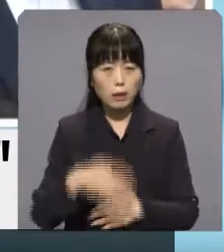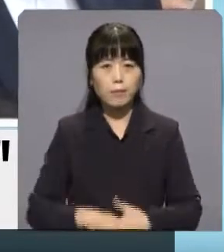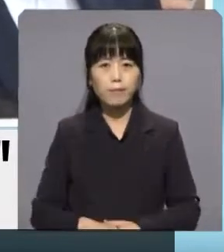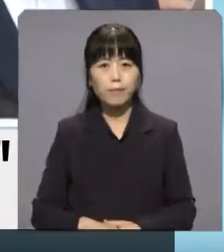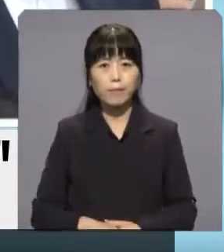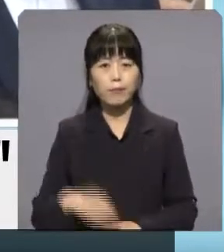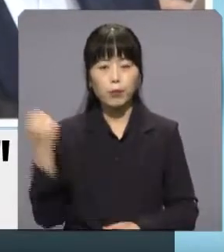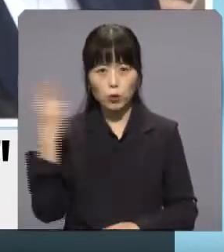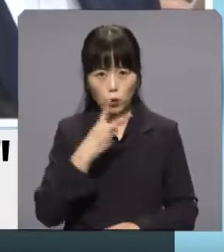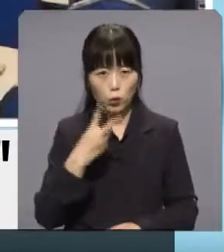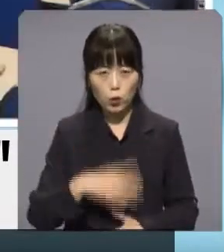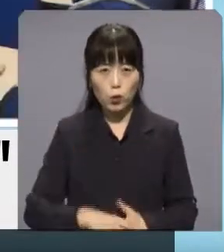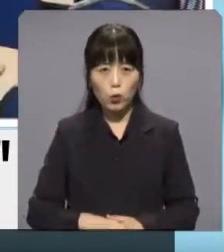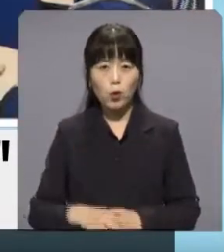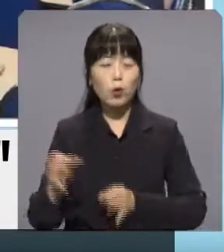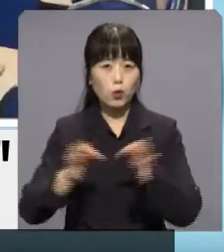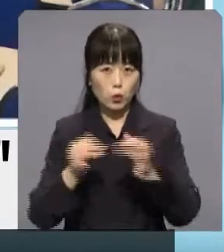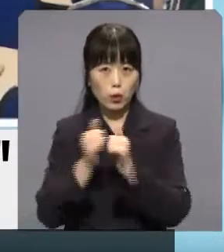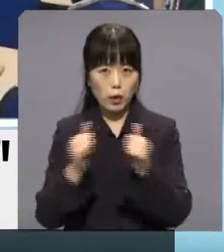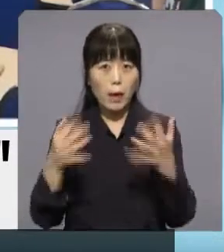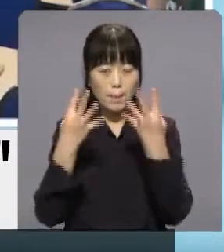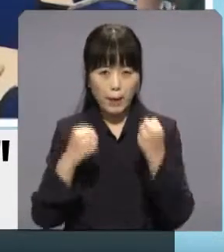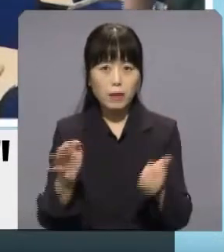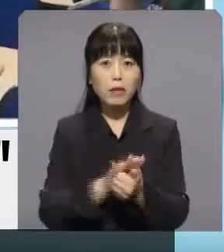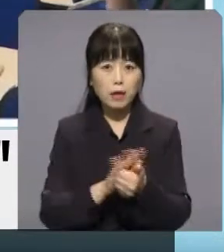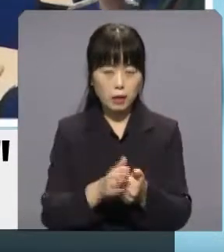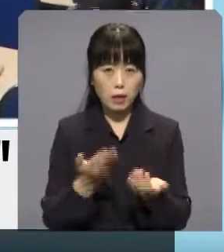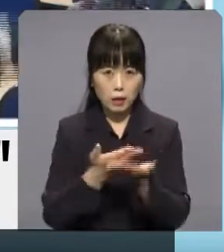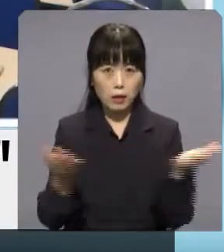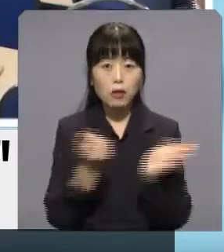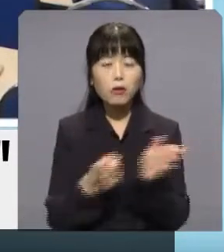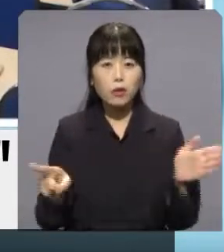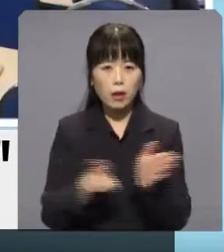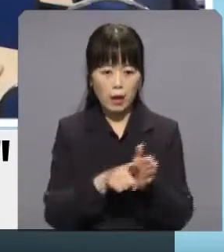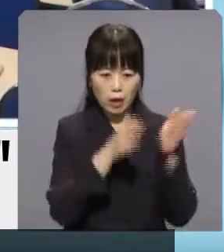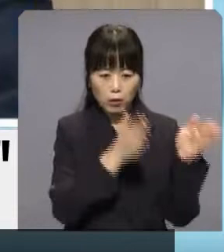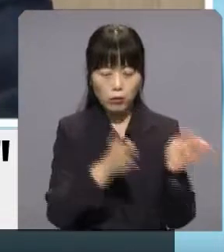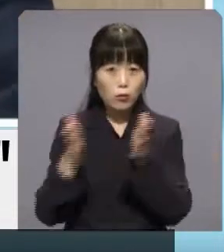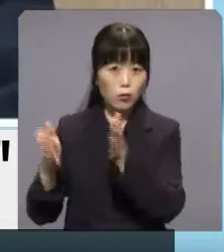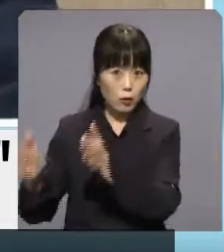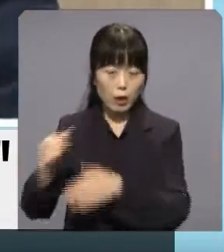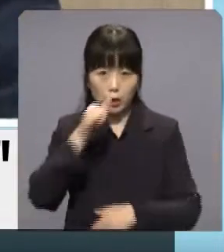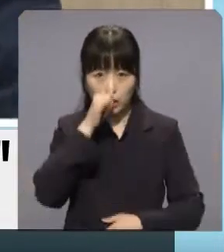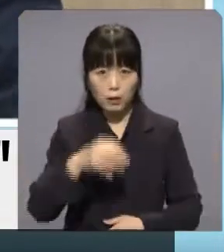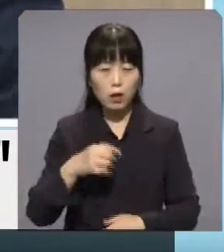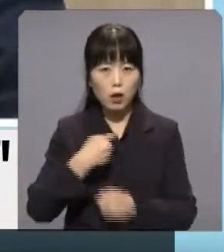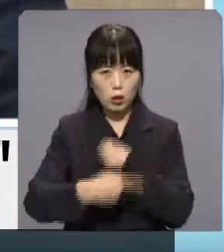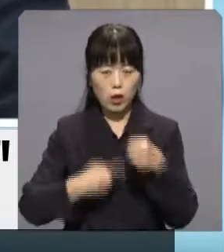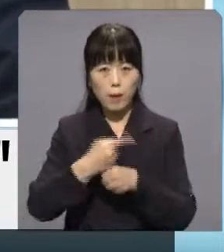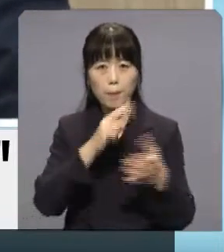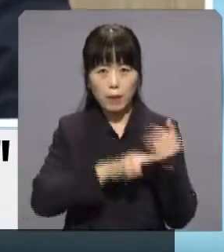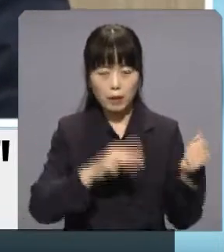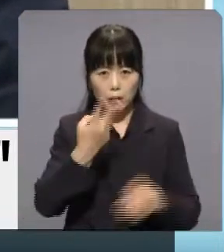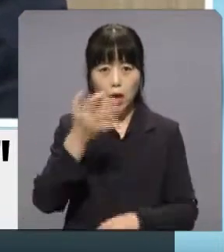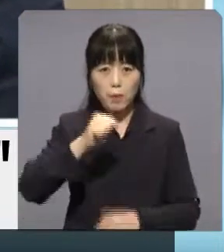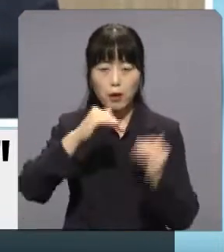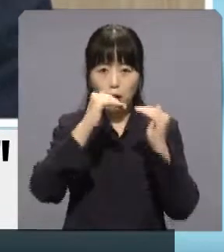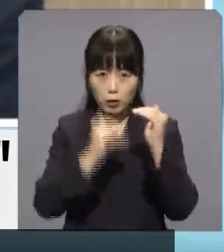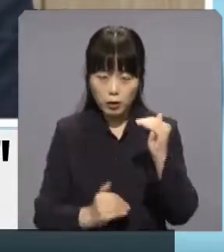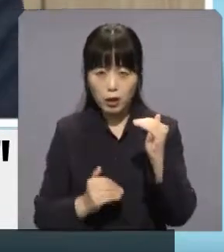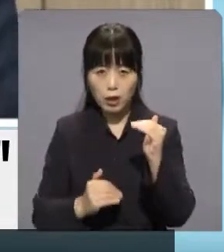또한이 영세 소상공인이 더 많은 혜택을 보도록 약간 구간을 나눴는데요 연매출 3억원 이하의